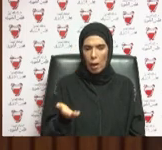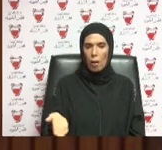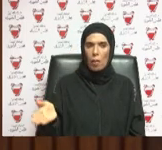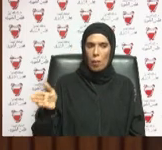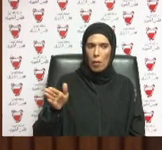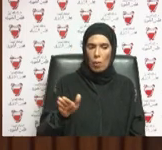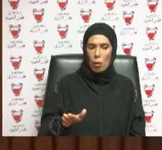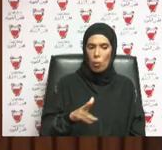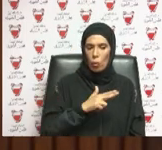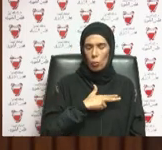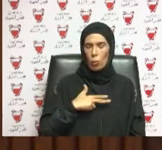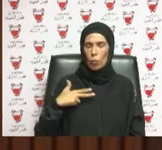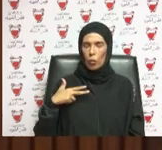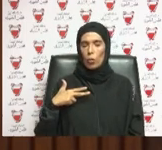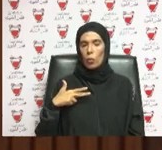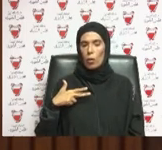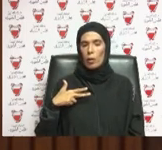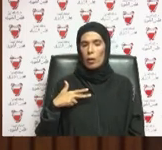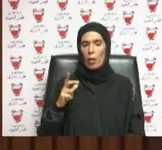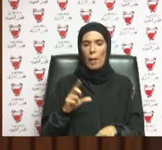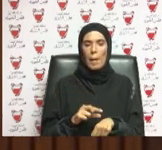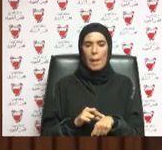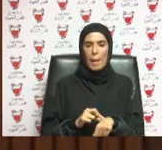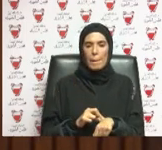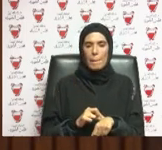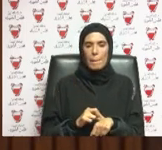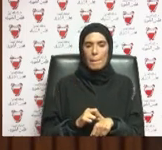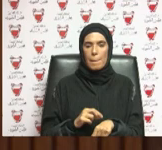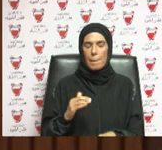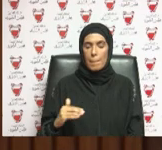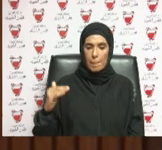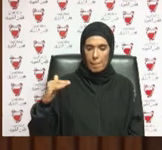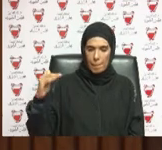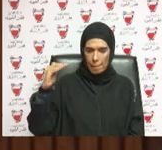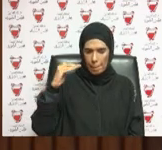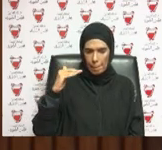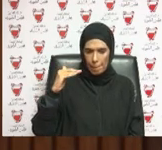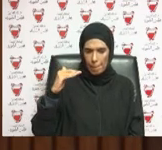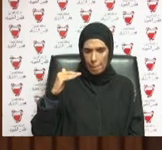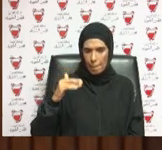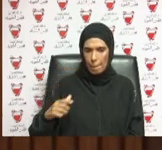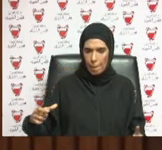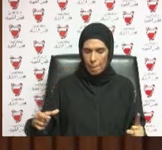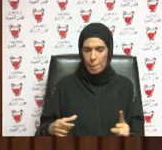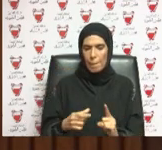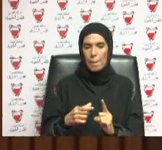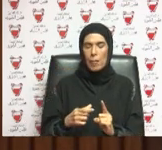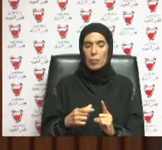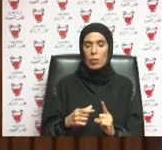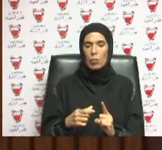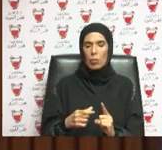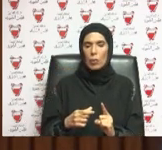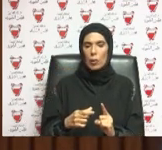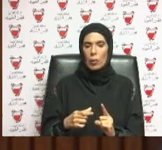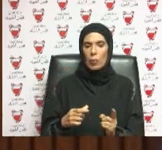روح إنسان، حيث وضع الإنسان وتقدمه ورعايته في كل مناهج